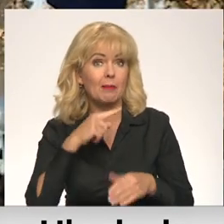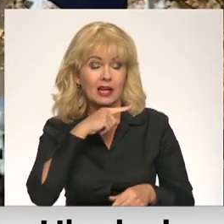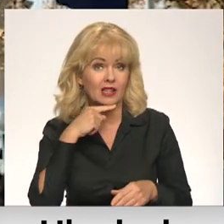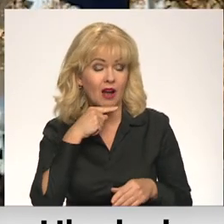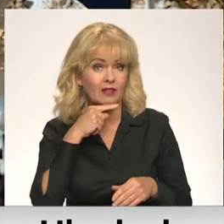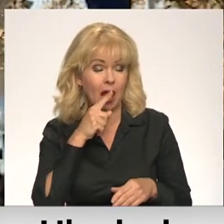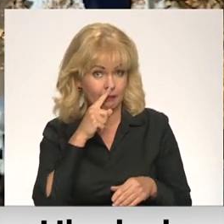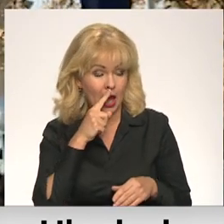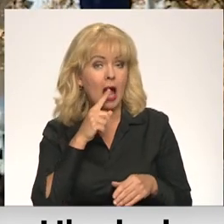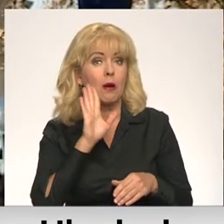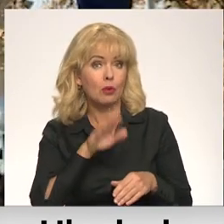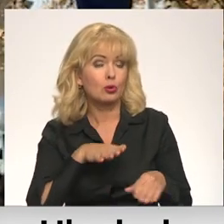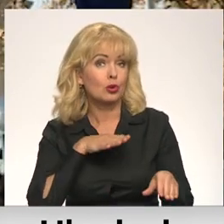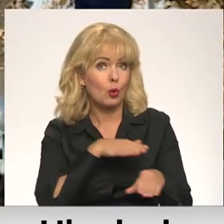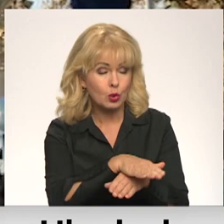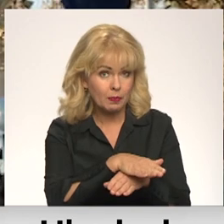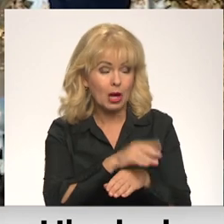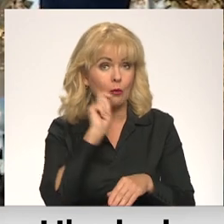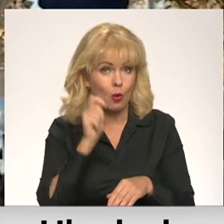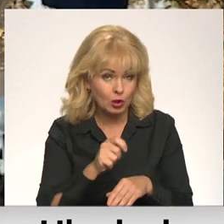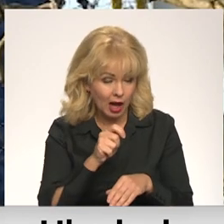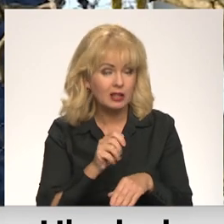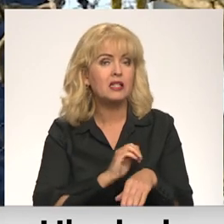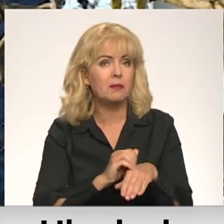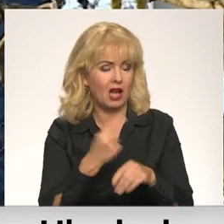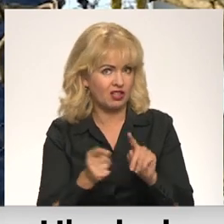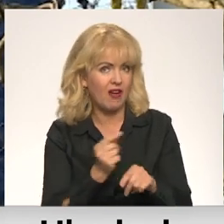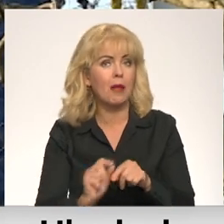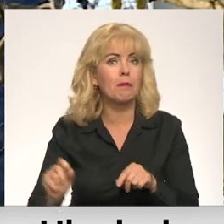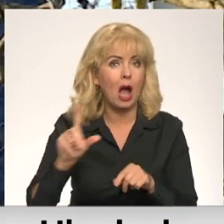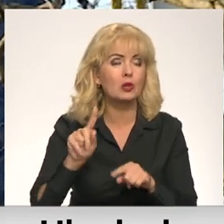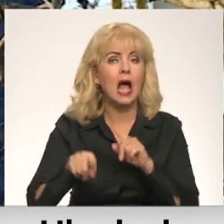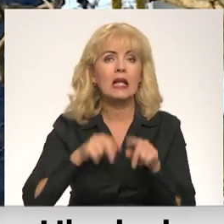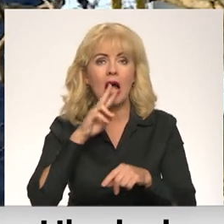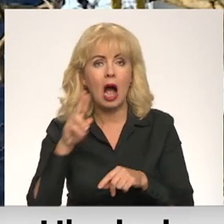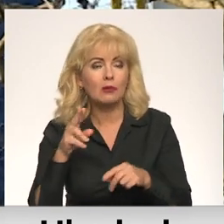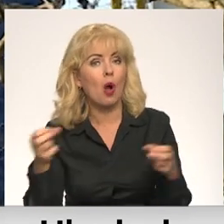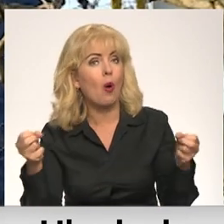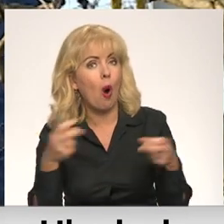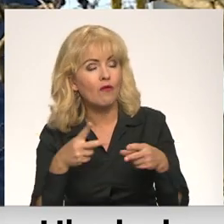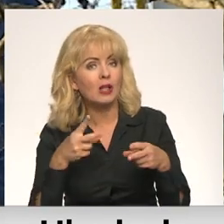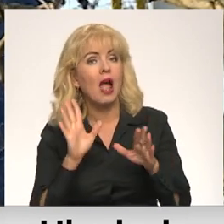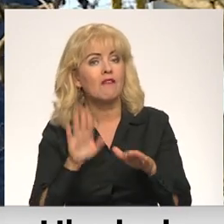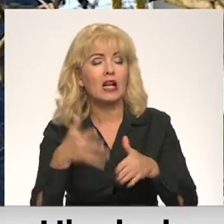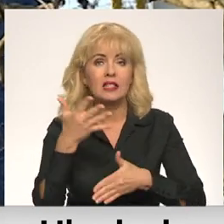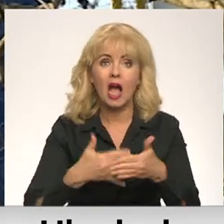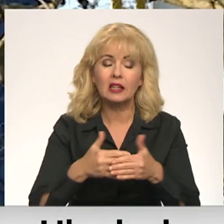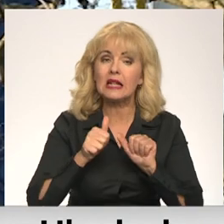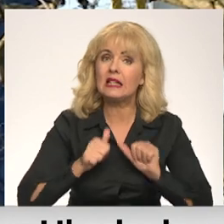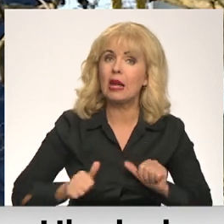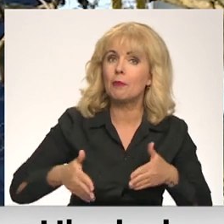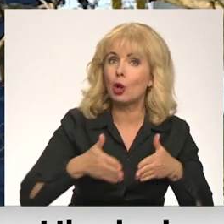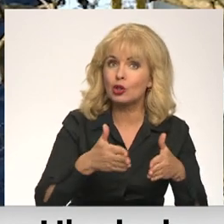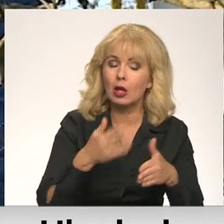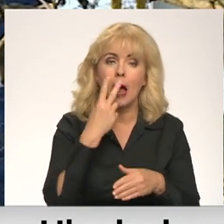versīsies pret Ukrainu, spriedze ir neizbēgama. Nākamnedēļ būšot skaidrs, vai konfliktu izdosies atrisināt diplomātiskā ceļā,